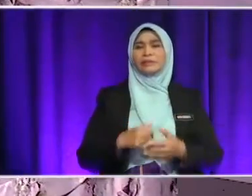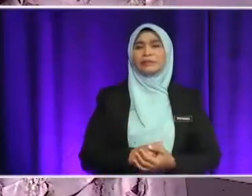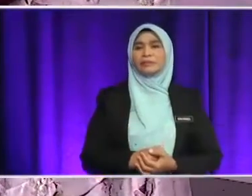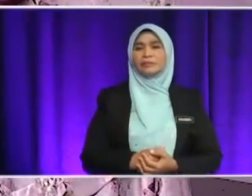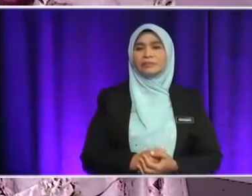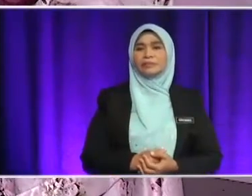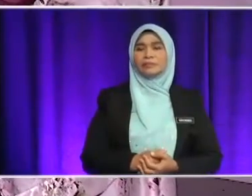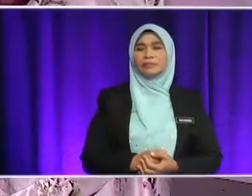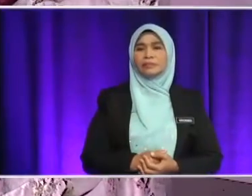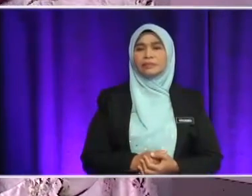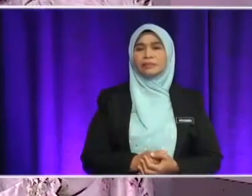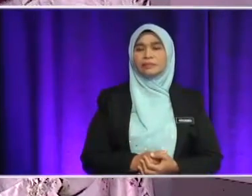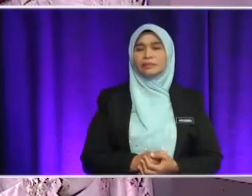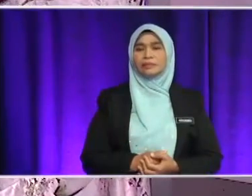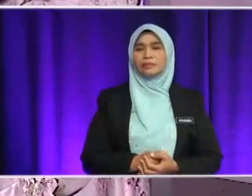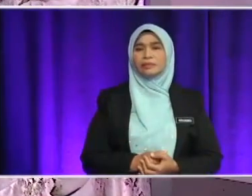seterusnya anak-anak